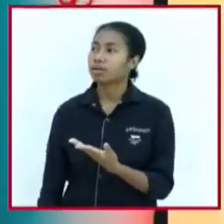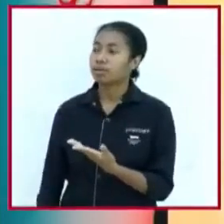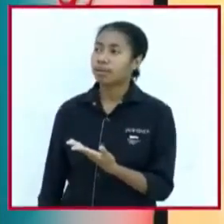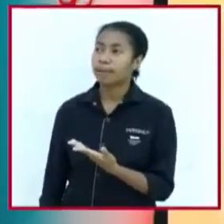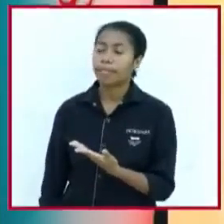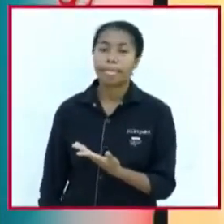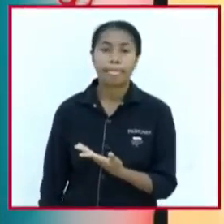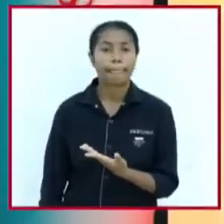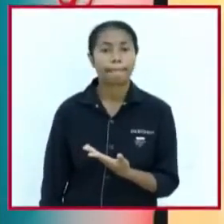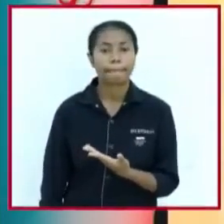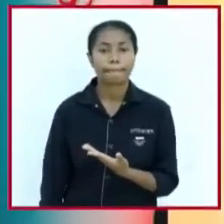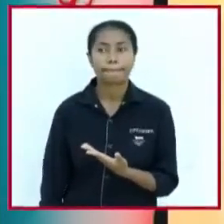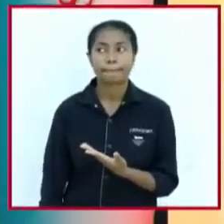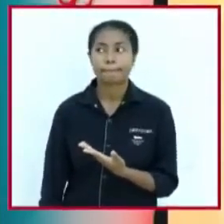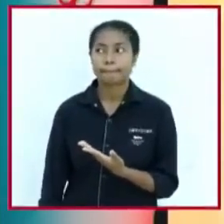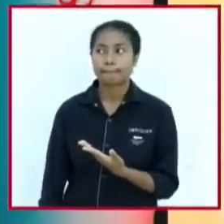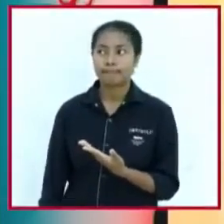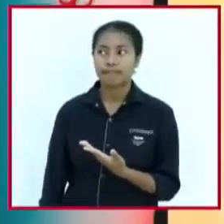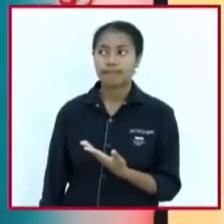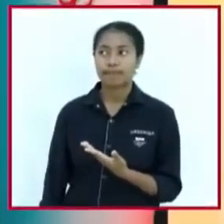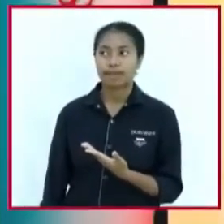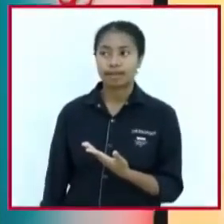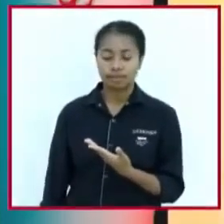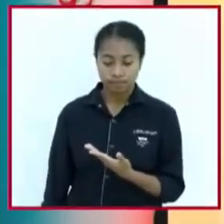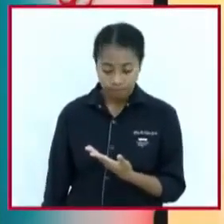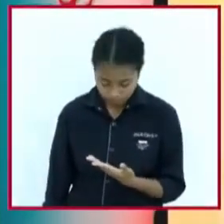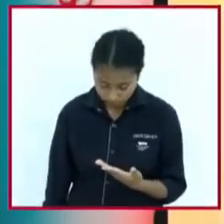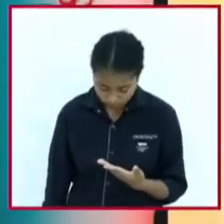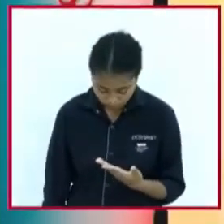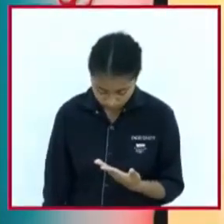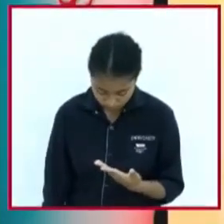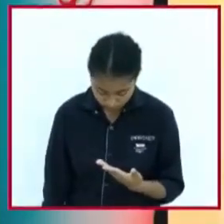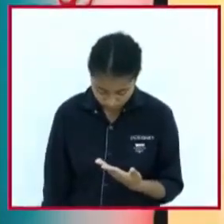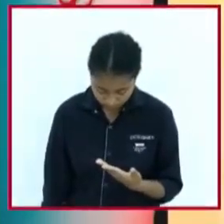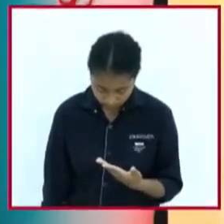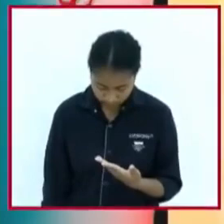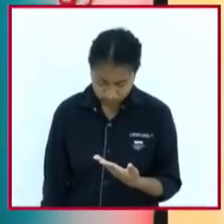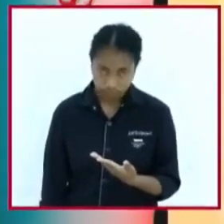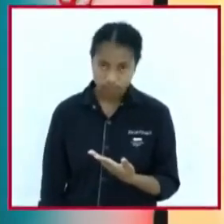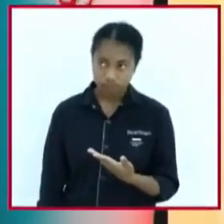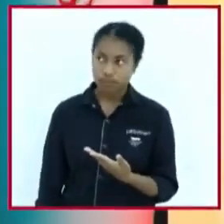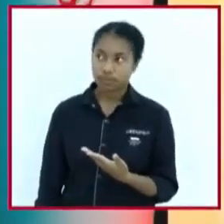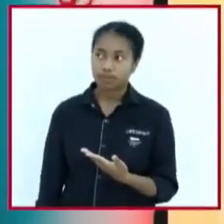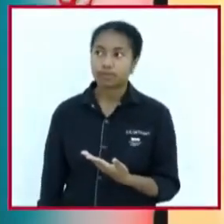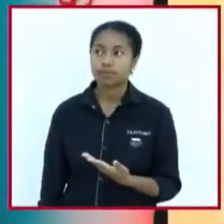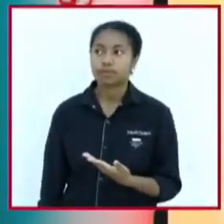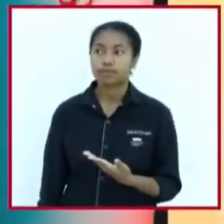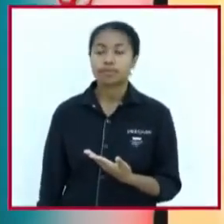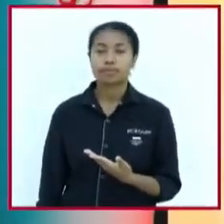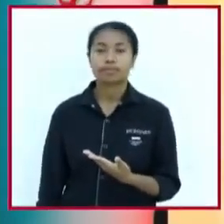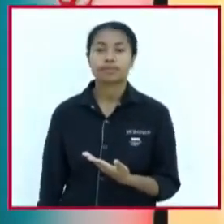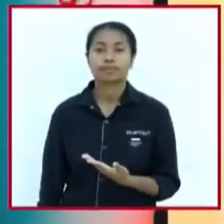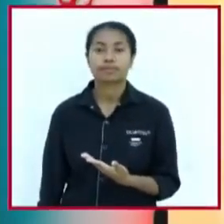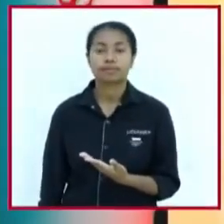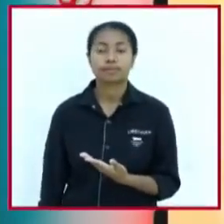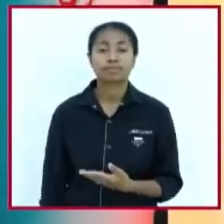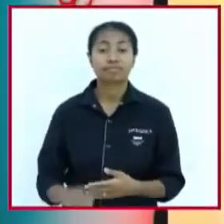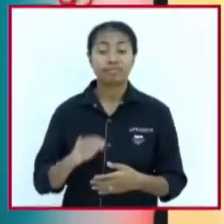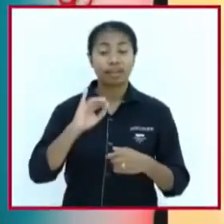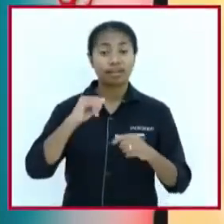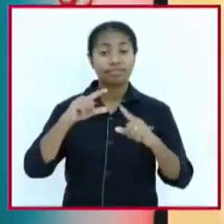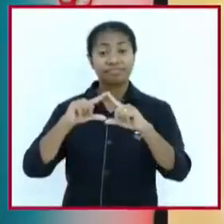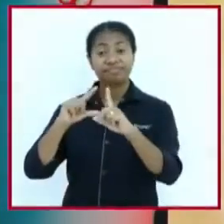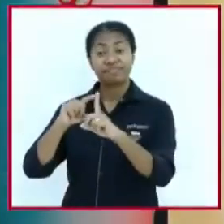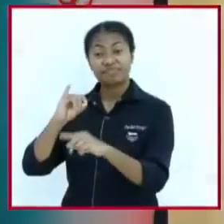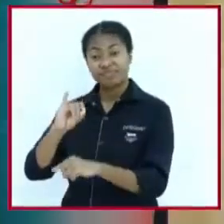dan mengenai suku itu Musa tidak pernah mengatakan satu apapun tentang imam-imam Jadi